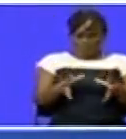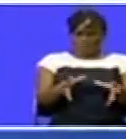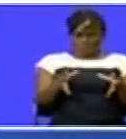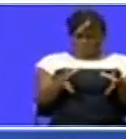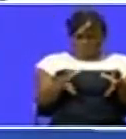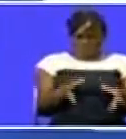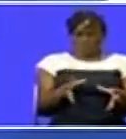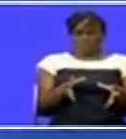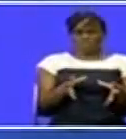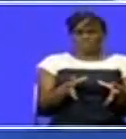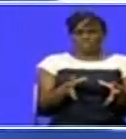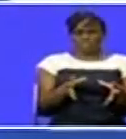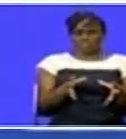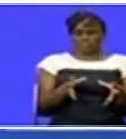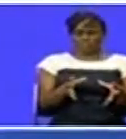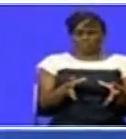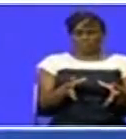wewe rifari kena hii.